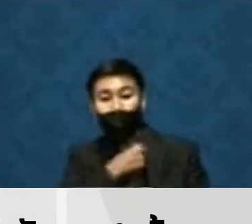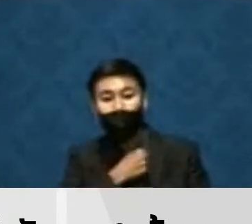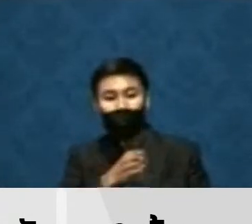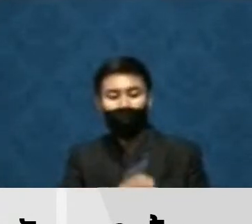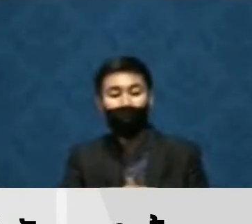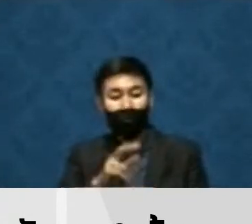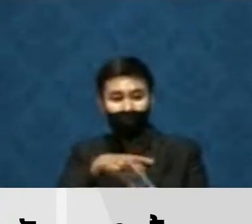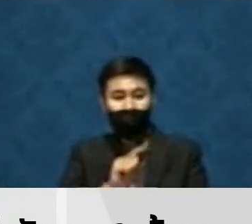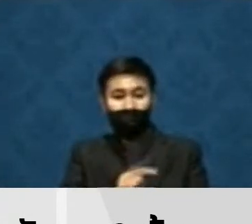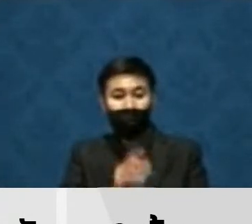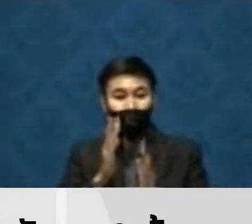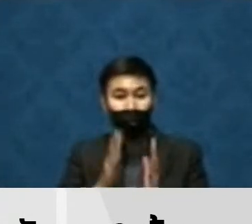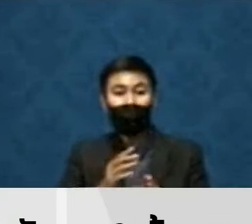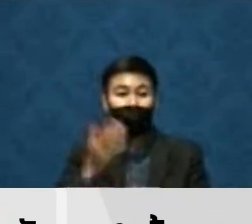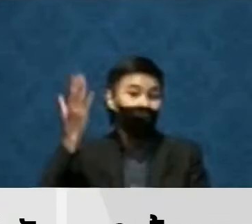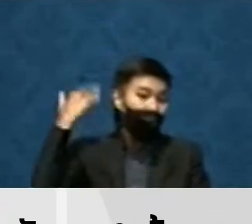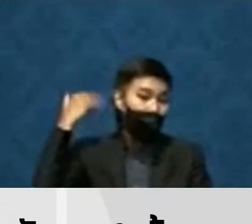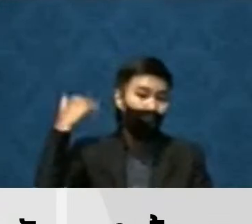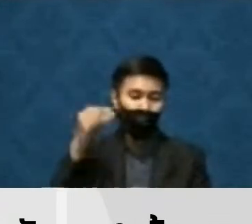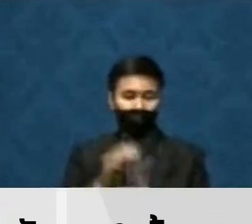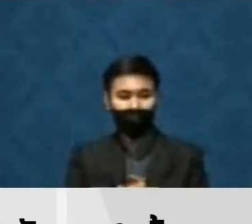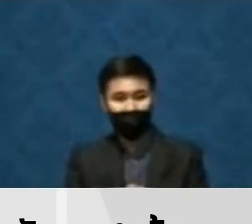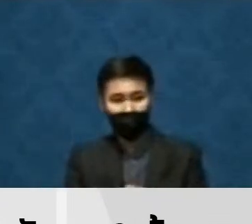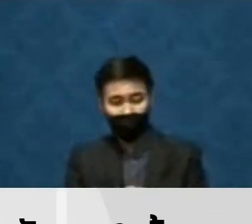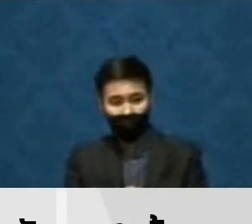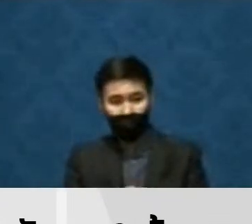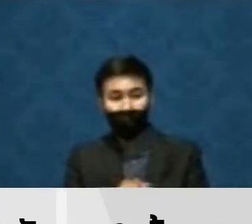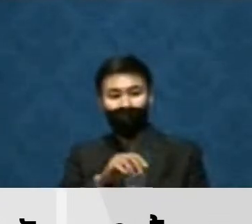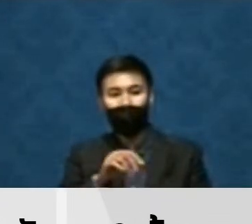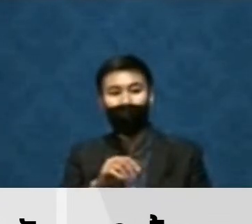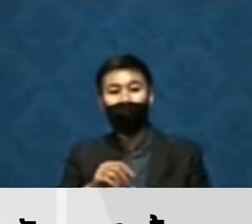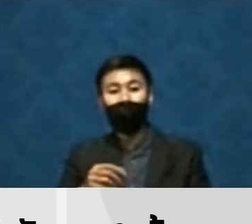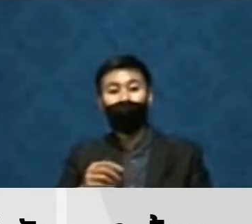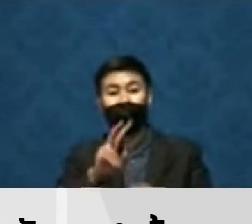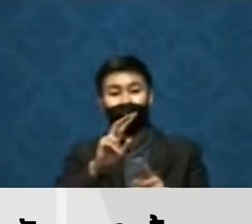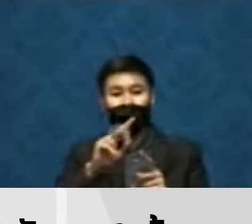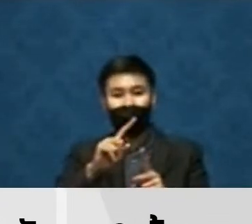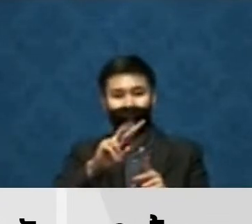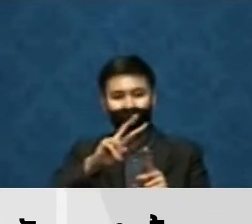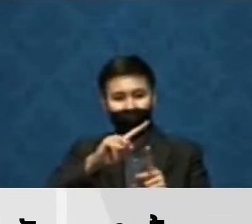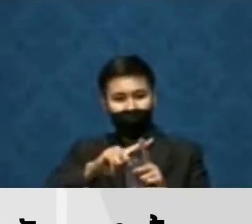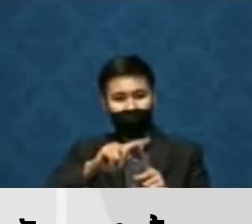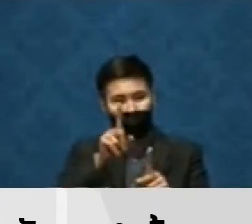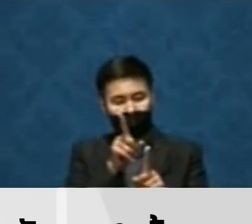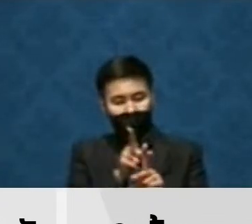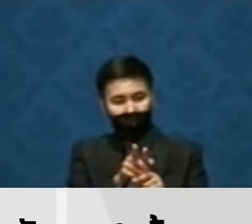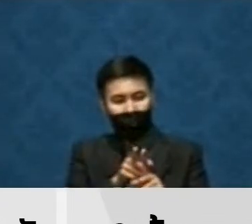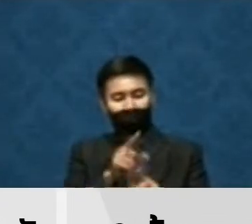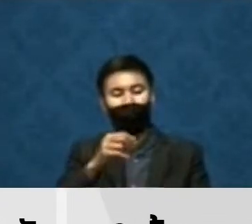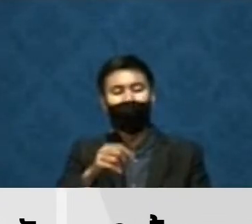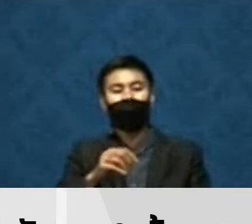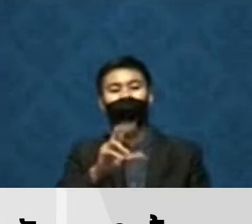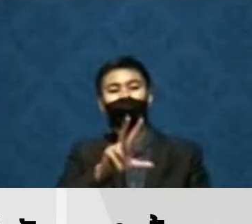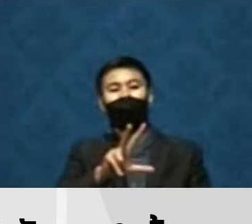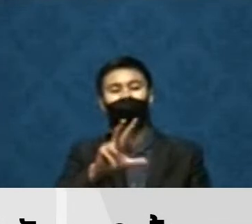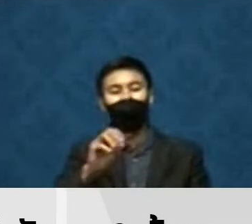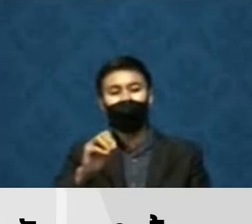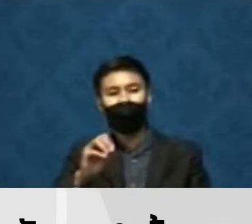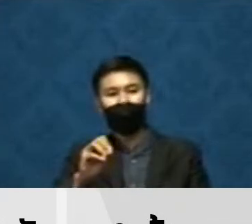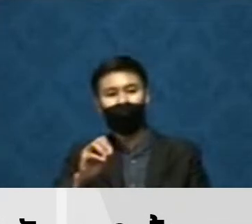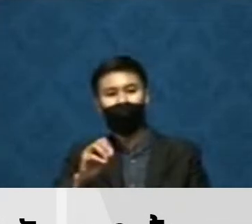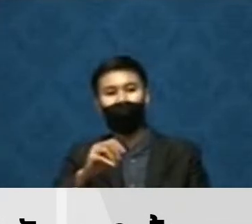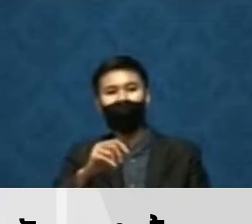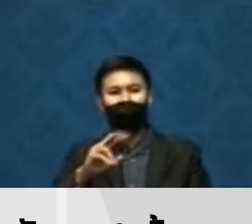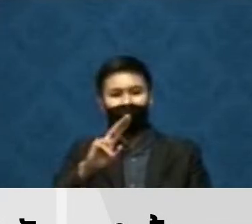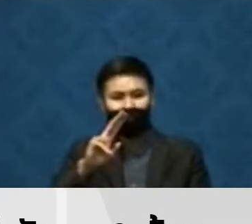ประธานคนก่อนท่านก็ใช้ Benz s320 CDIใช้บัตร 11ปีจนหมด